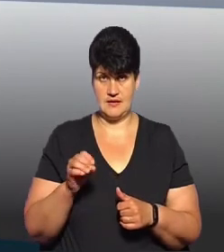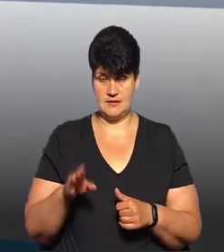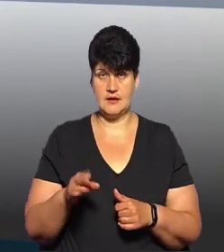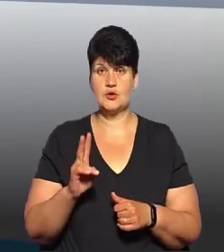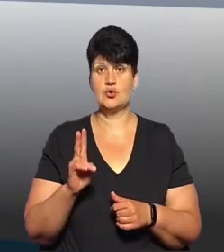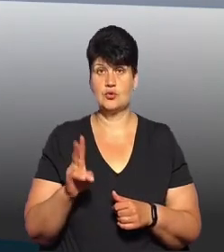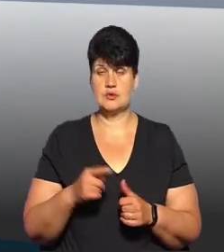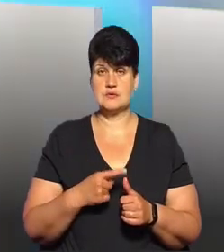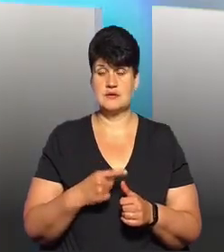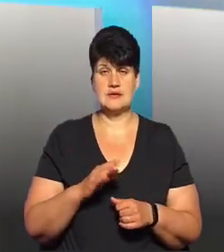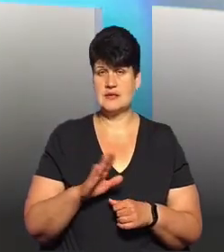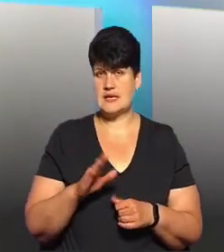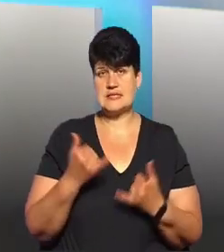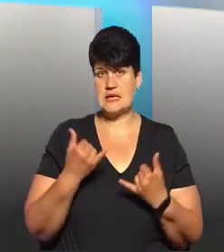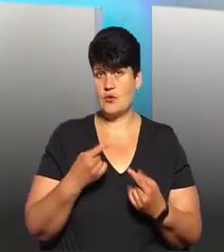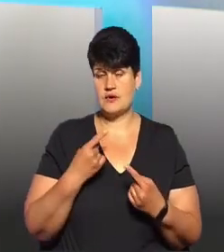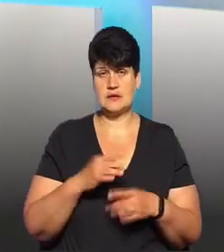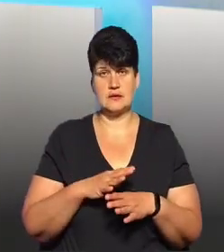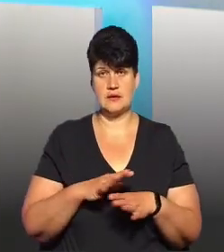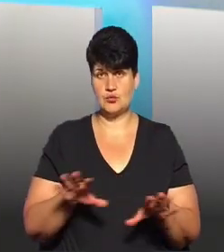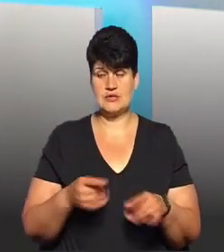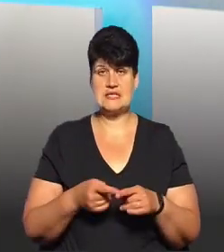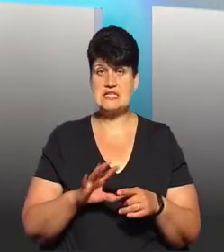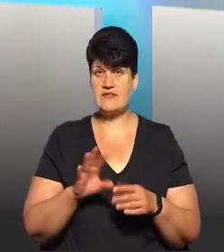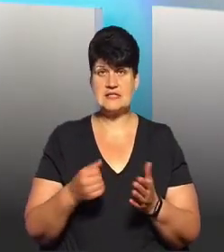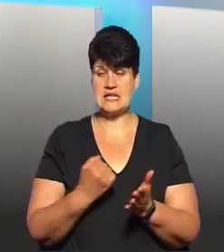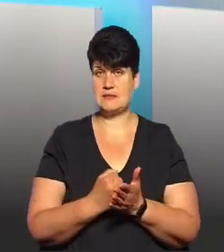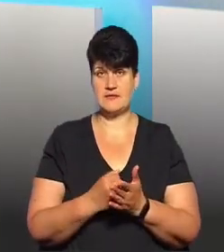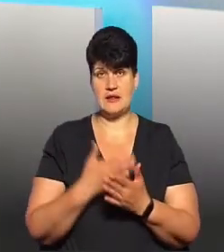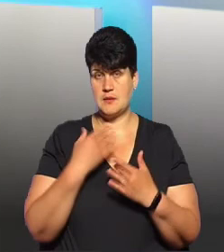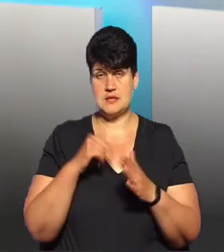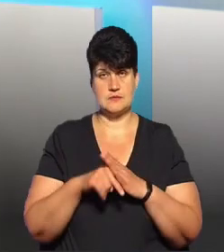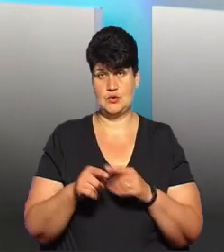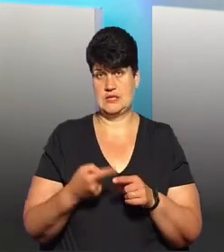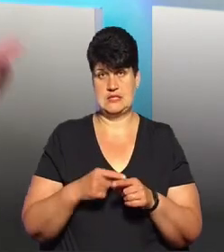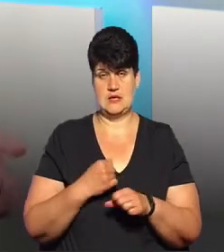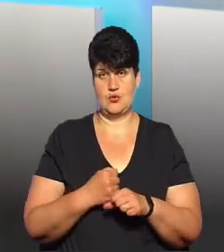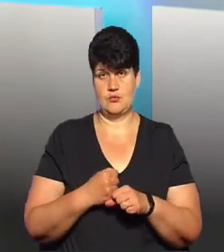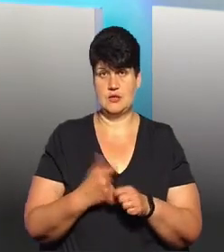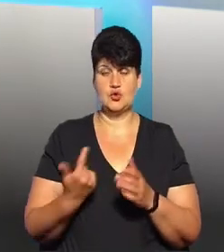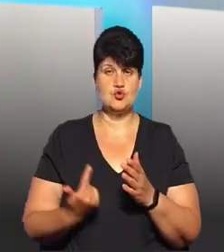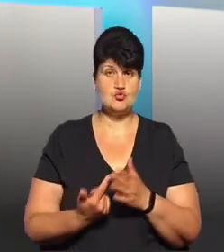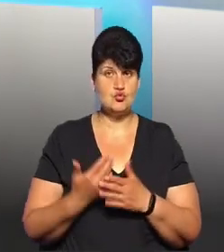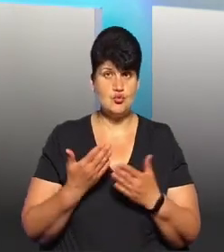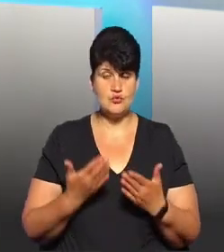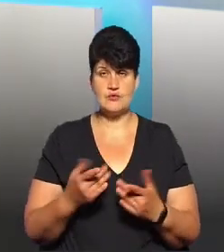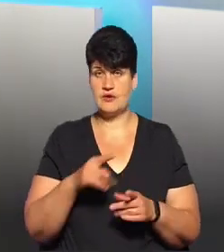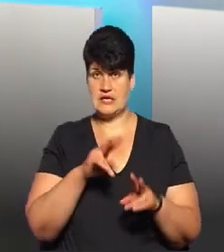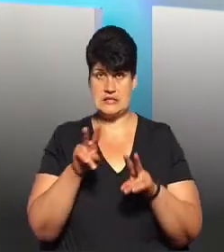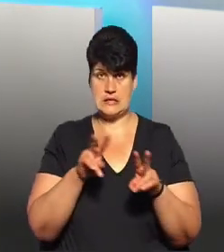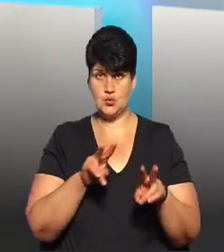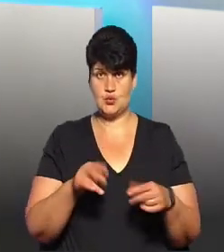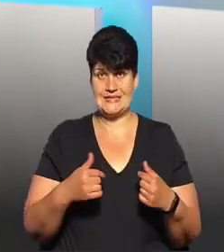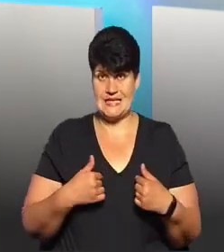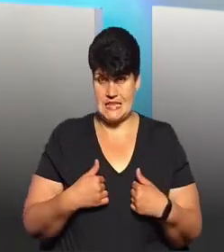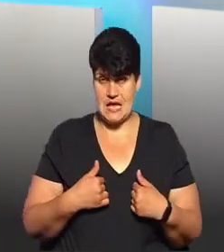Ні, зараз я не буду називати, тому що це все не підтверджено, немає змісту це робити. Угу. Я думаю, знову ж таки, ви всі слідкують за нами, якщо помітили